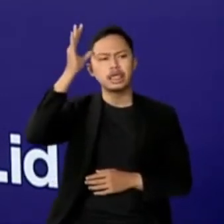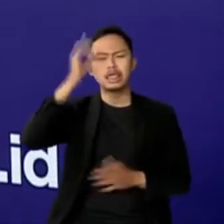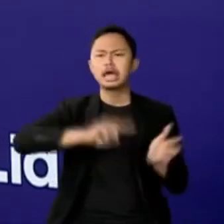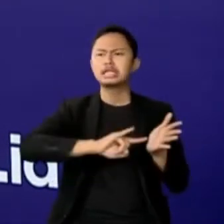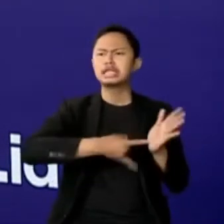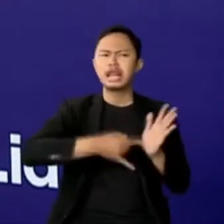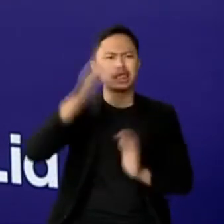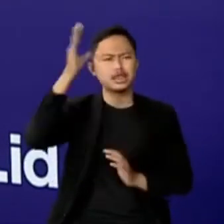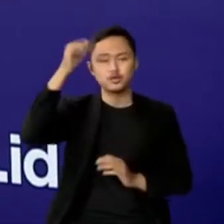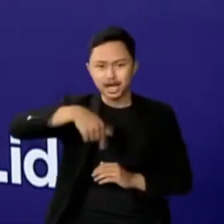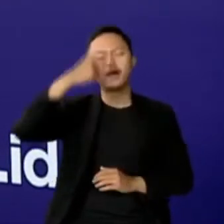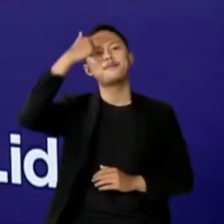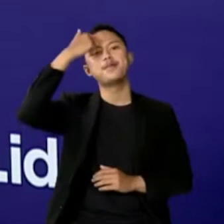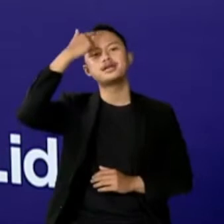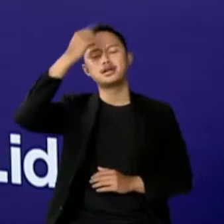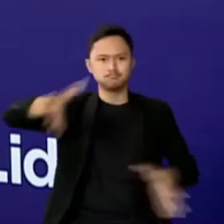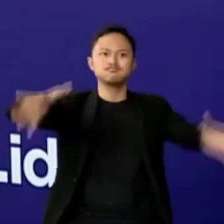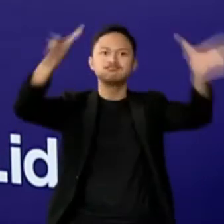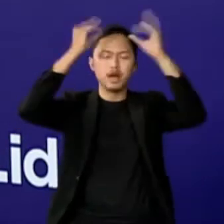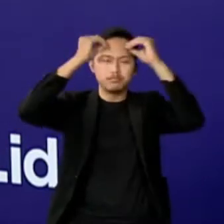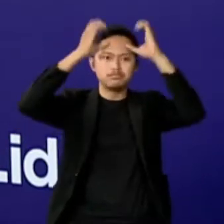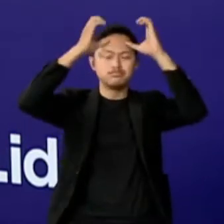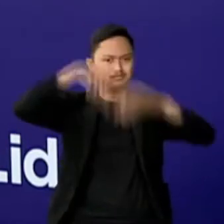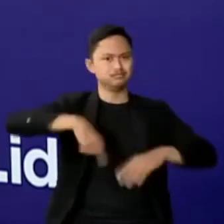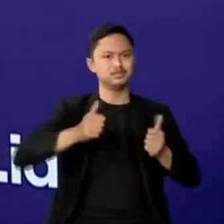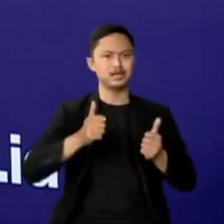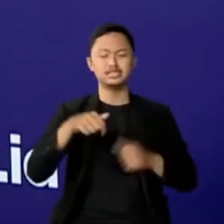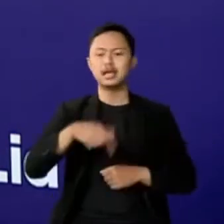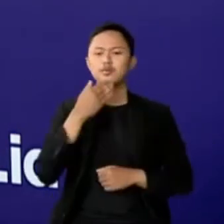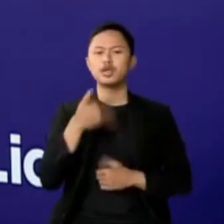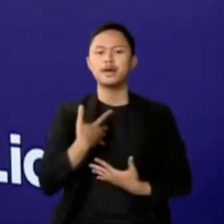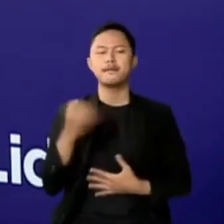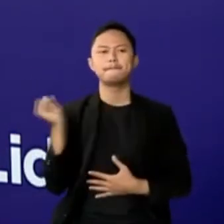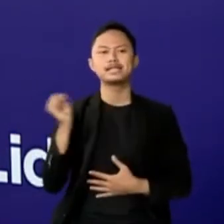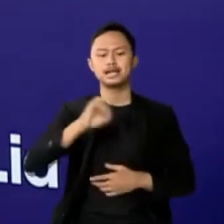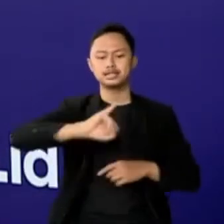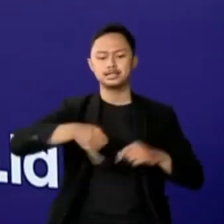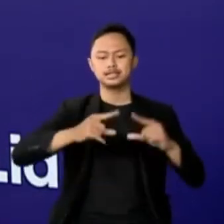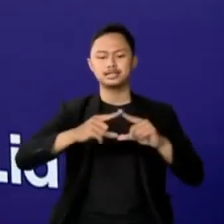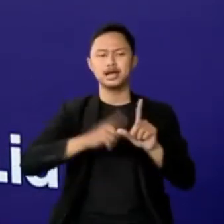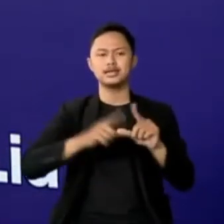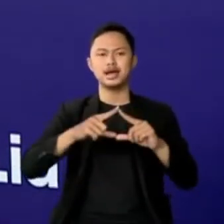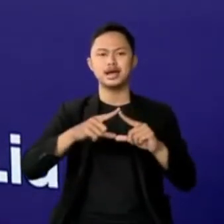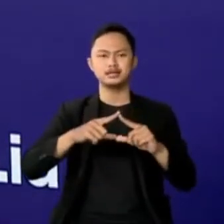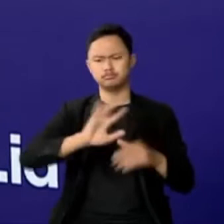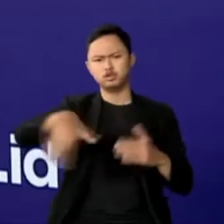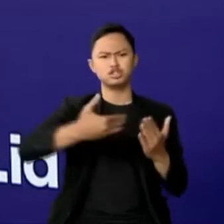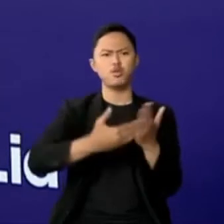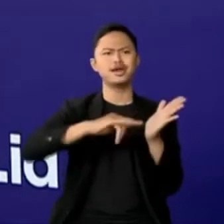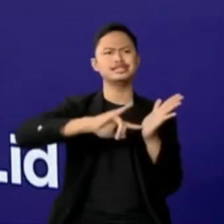online jualan program Dilah jadi bisa kami juga Pak punya Pasar Jaya juga menggunakan digital